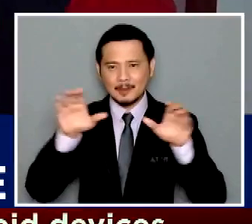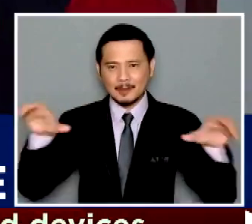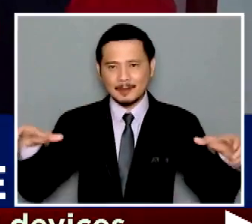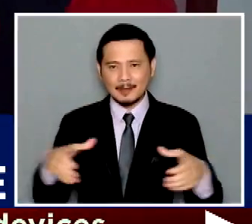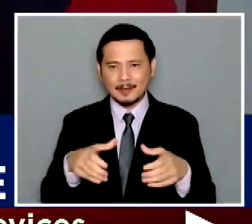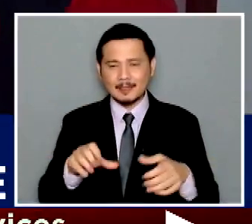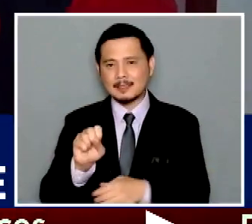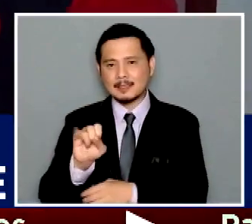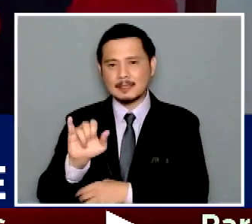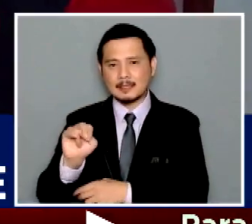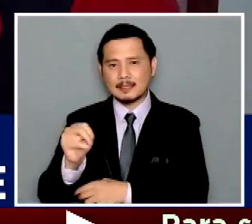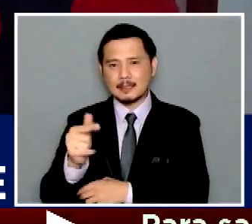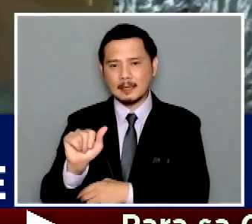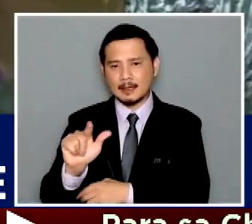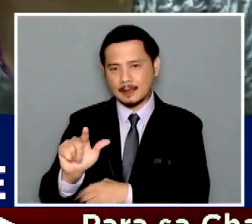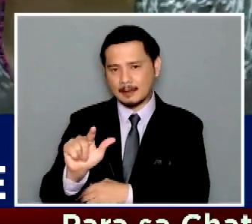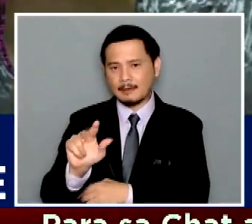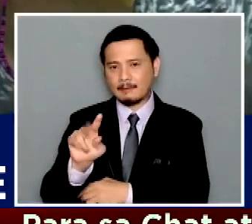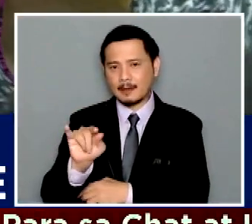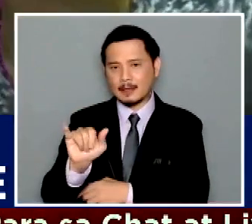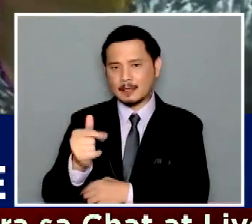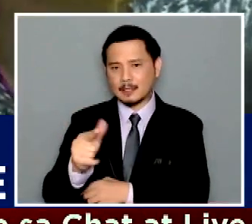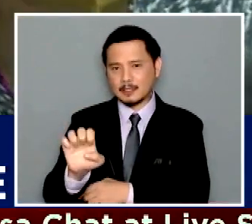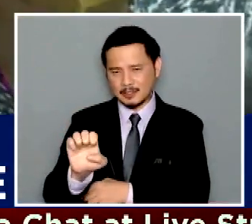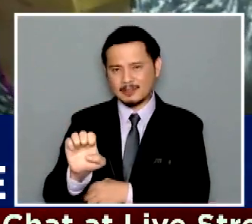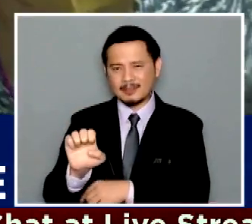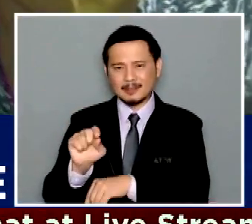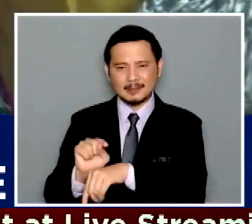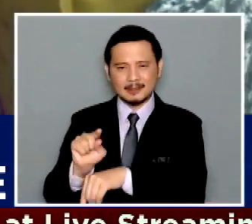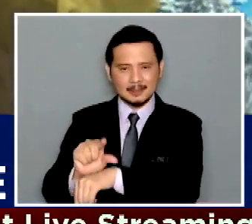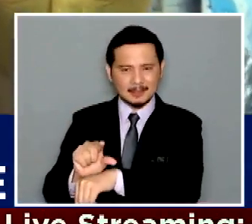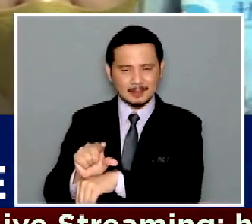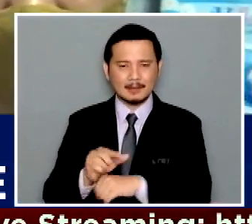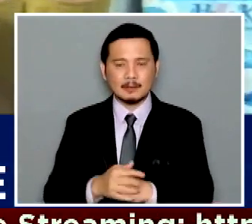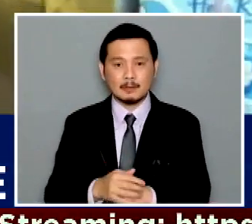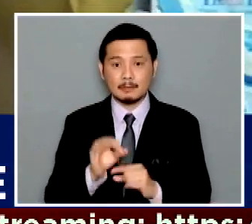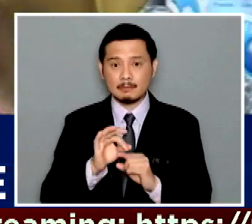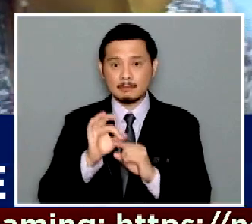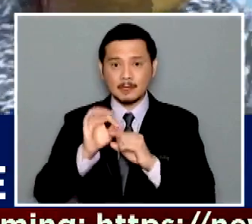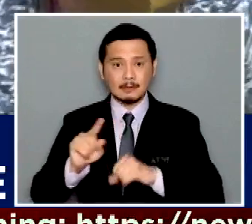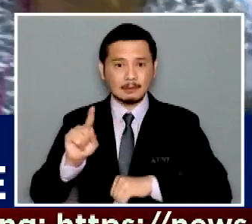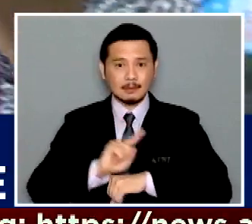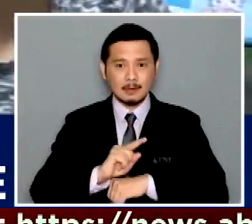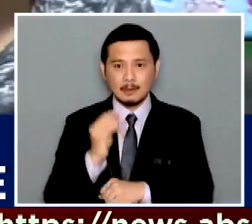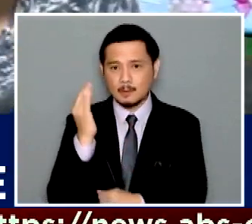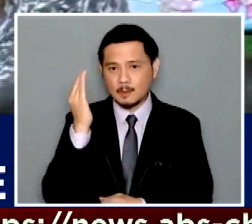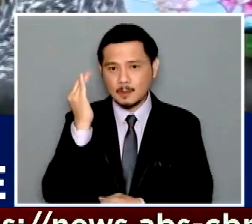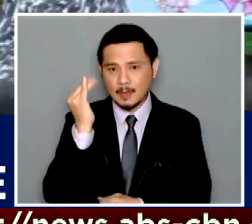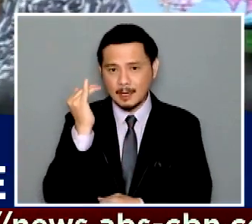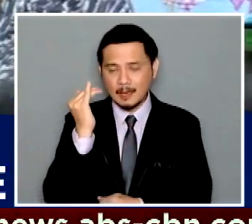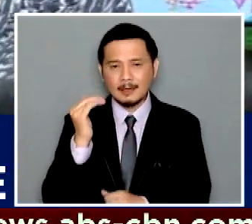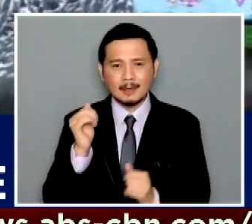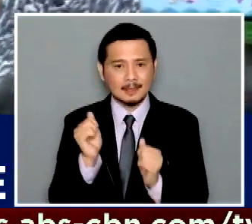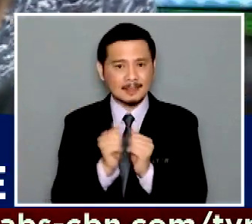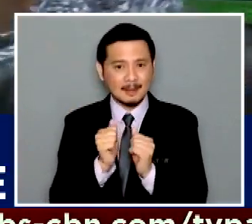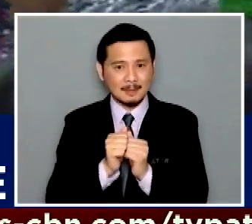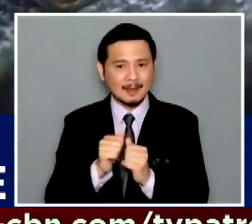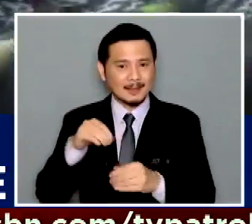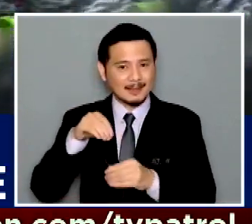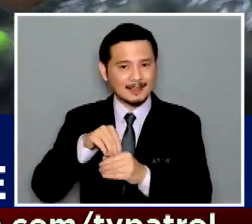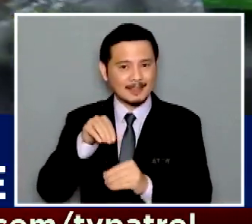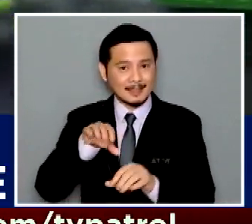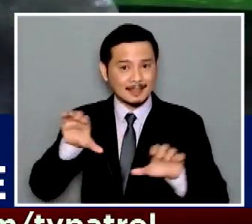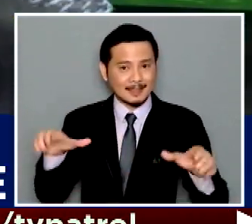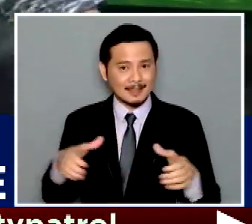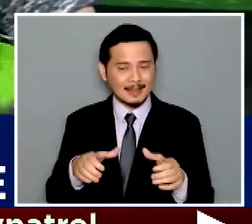Village Elementary School sa Taguig. Mas naging espesyal pa ang araw na ito para sa kanya dahil kasama sa klase si Michael,